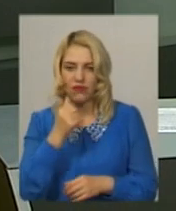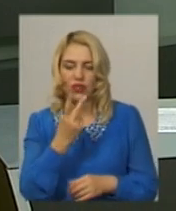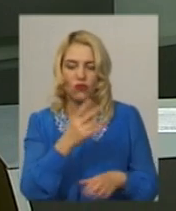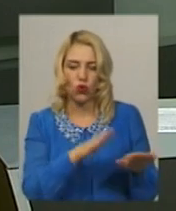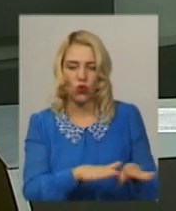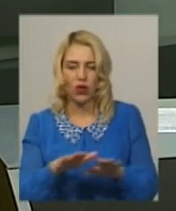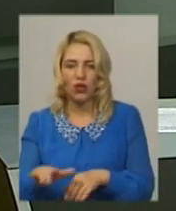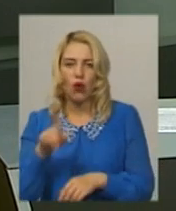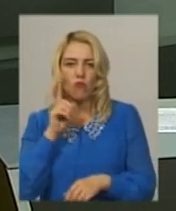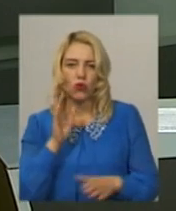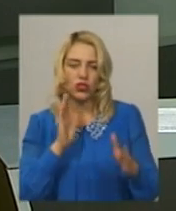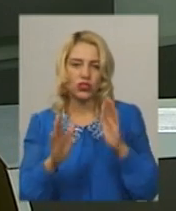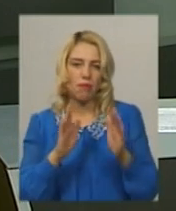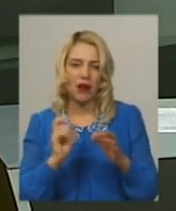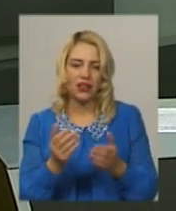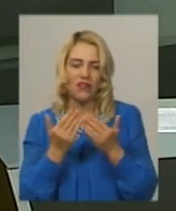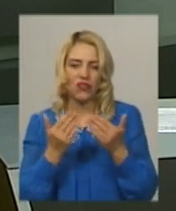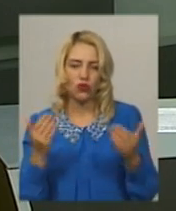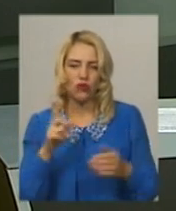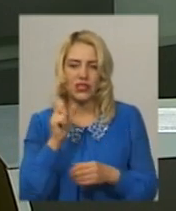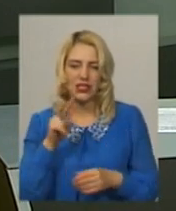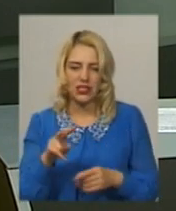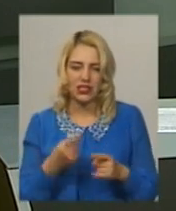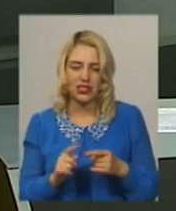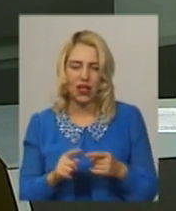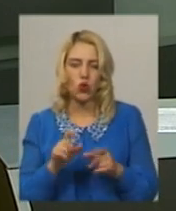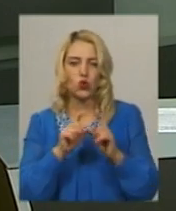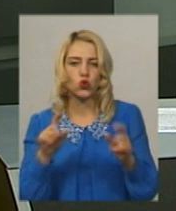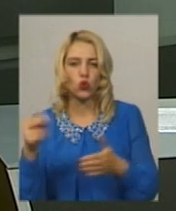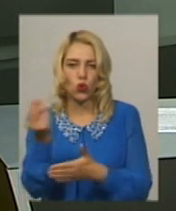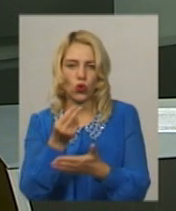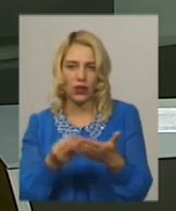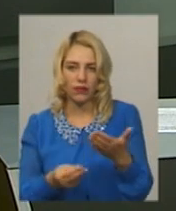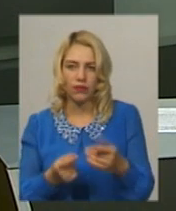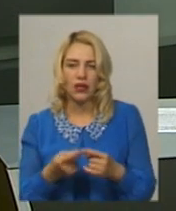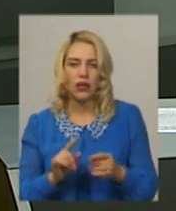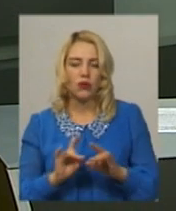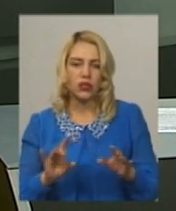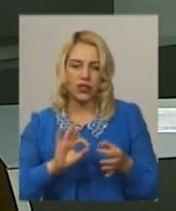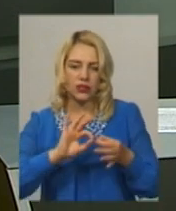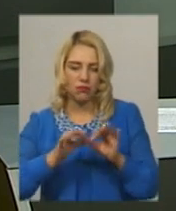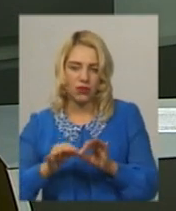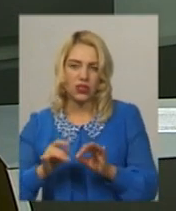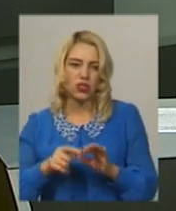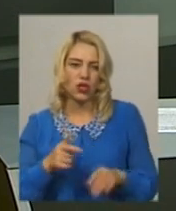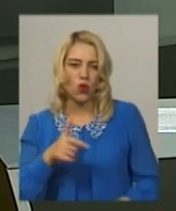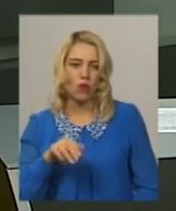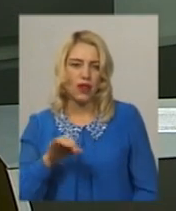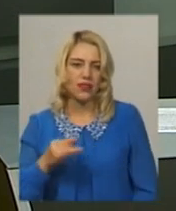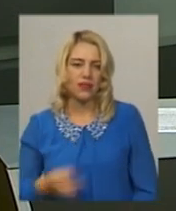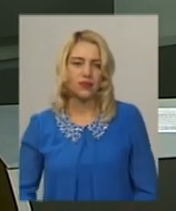– у молодіжному парку і виставковій залі Школи образотворчого та декоративно-прикладного мистецтва. Більше у сюжеті Андрія Гуменного.